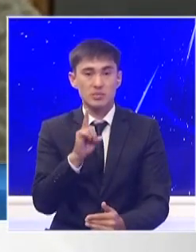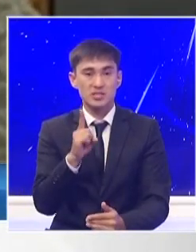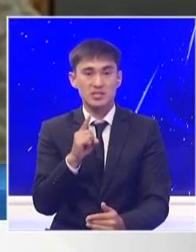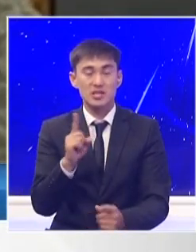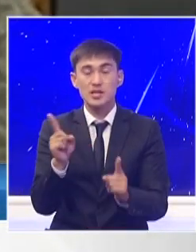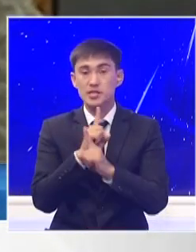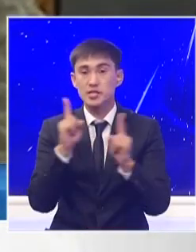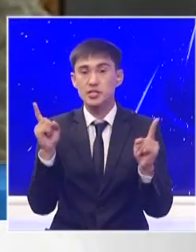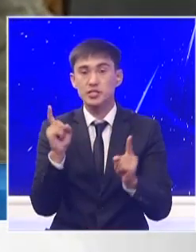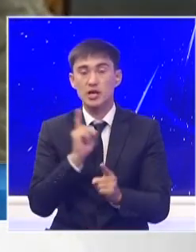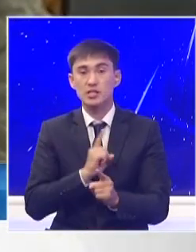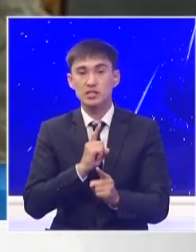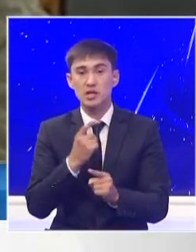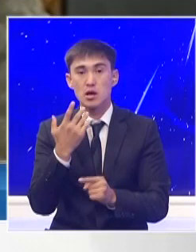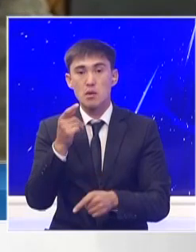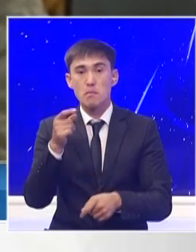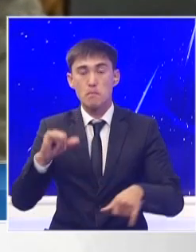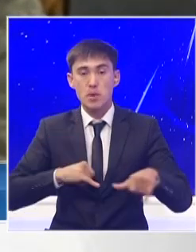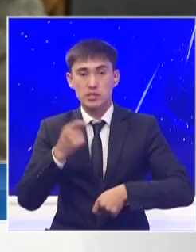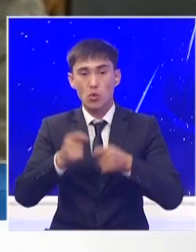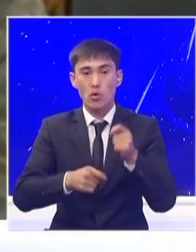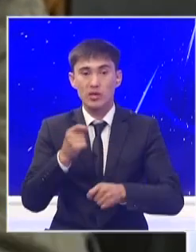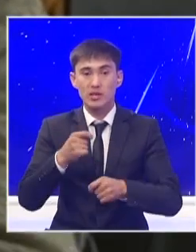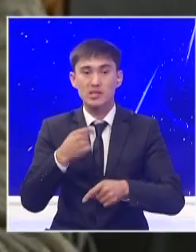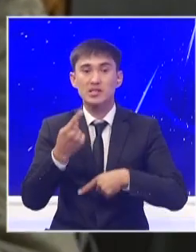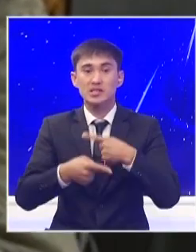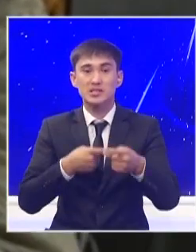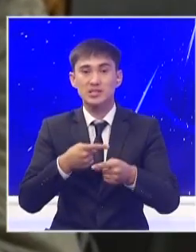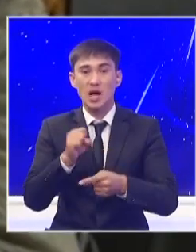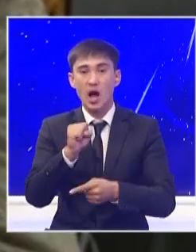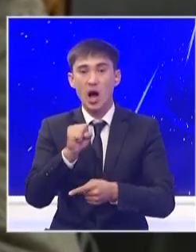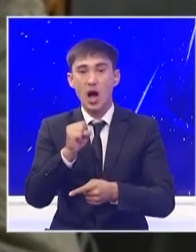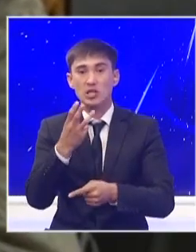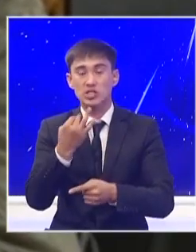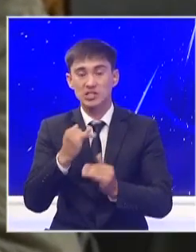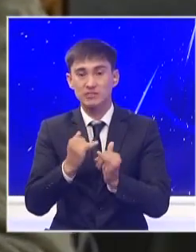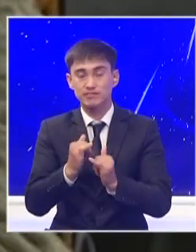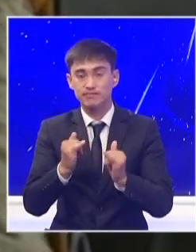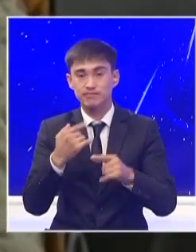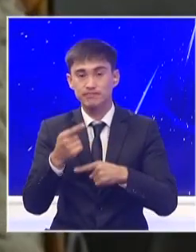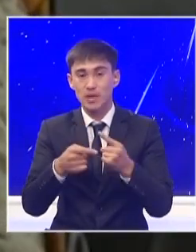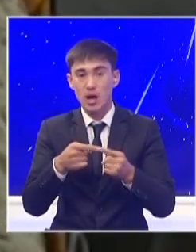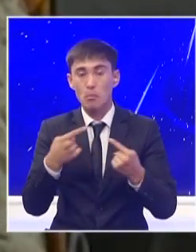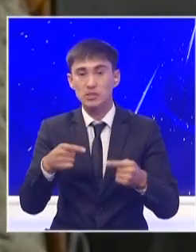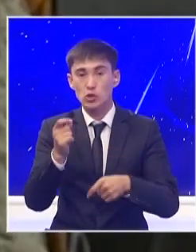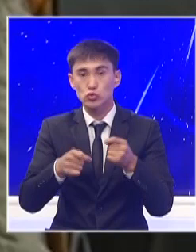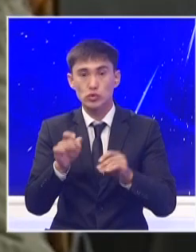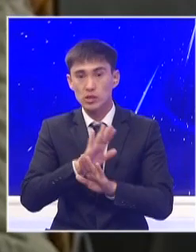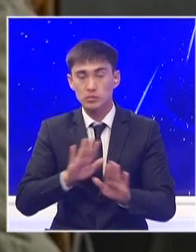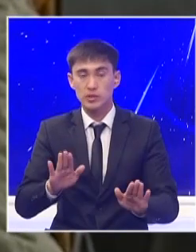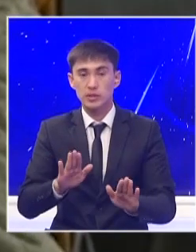Қымыздың ерекше қасиеті, бес ауғаннан кейін 30 минуттан кейін аши бастайды. А басқа сүттер